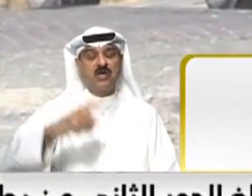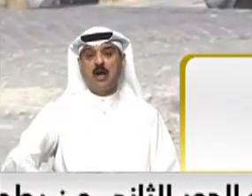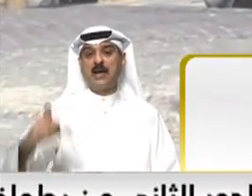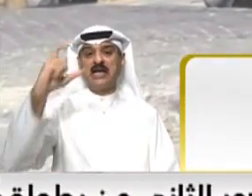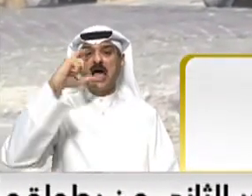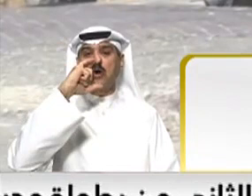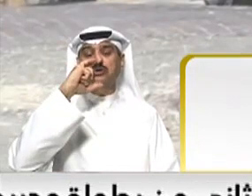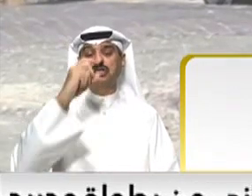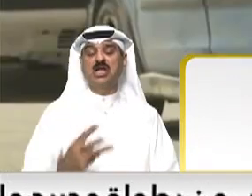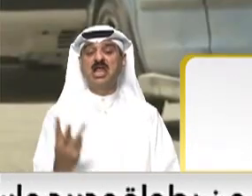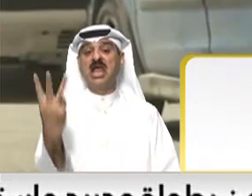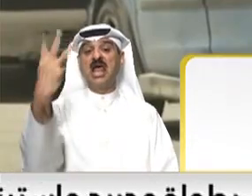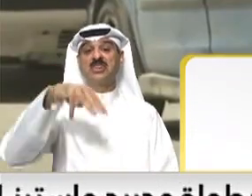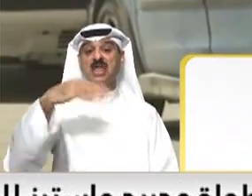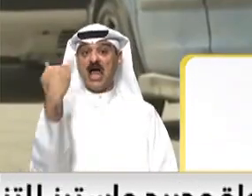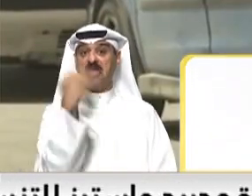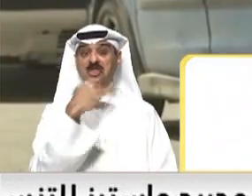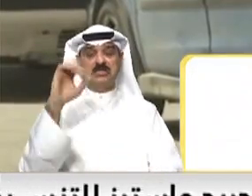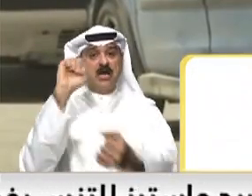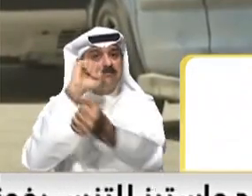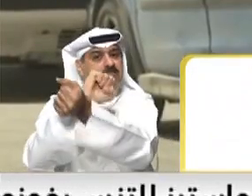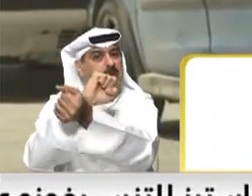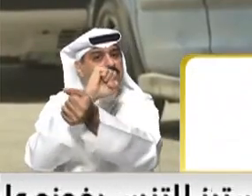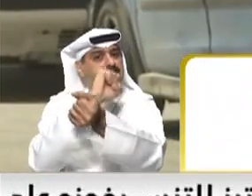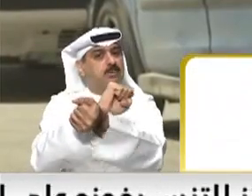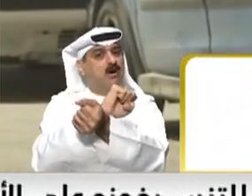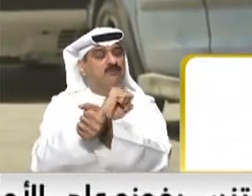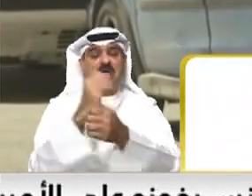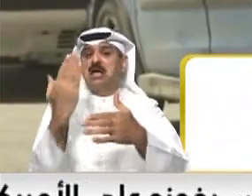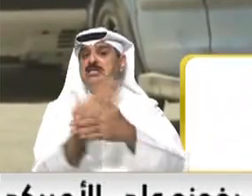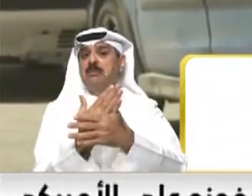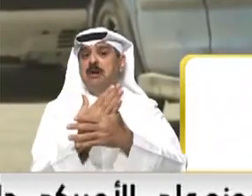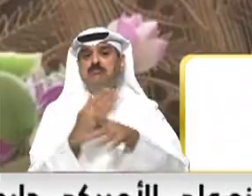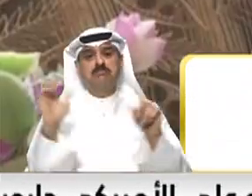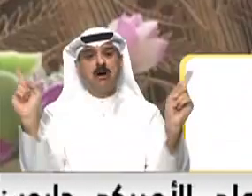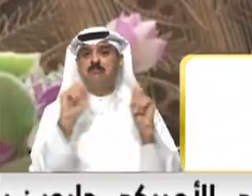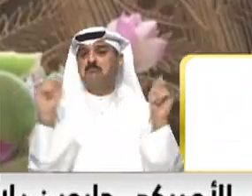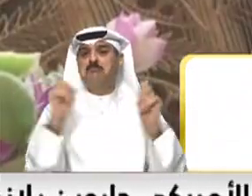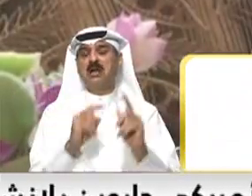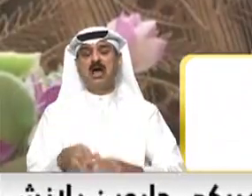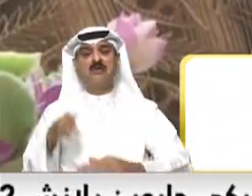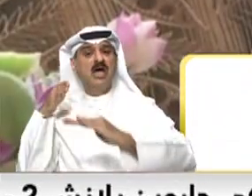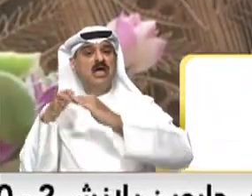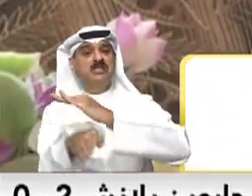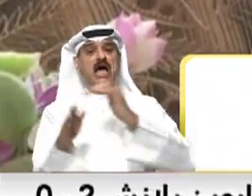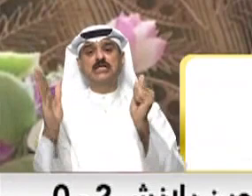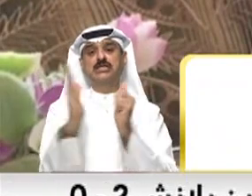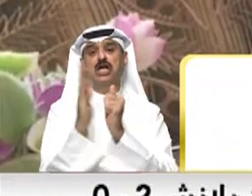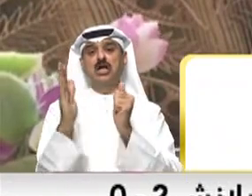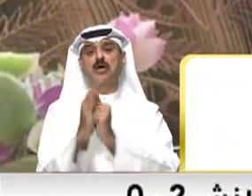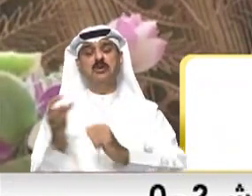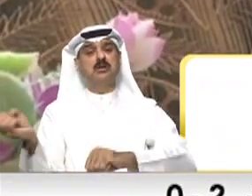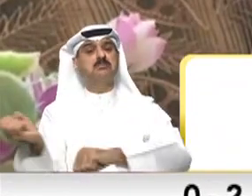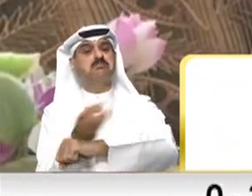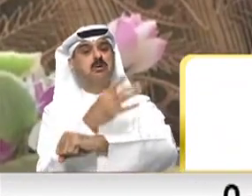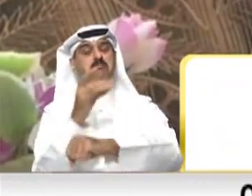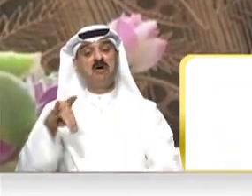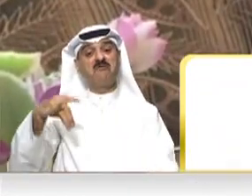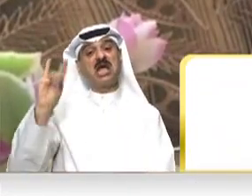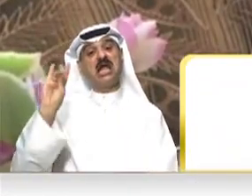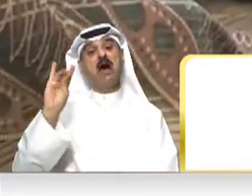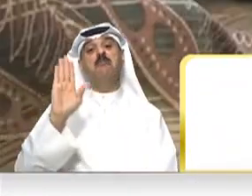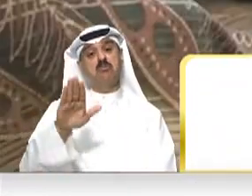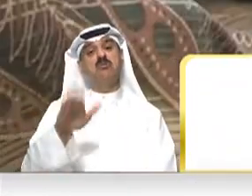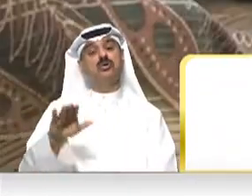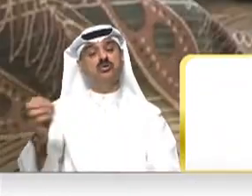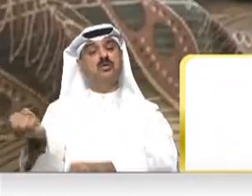يزيد عن 30 فلسطينيا بحجج واهية، عاثت في منازلهم خرابا وفسادا برفقة كلابهم البوليسية، كان